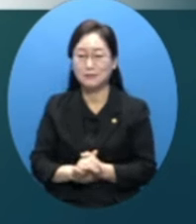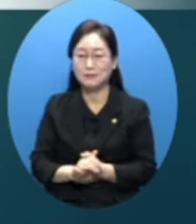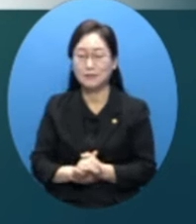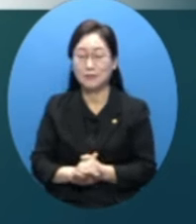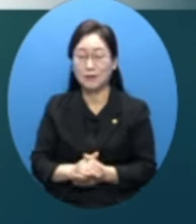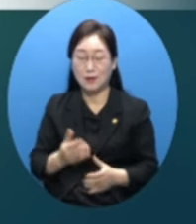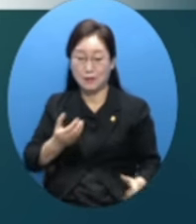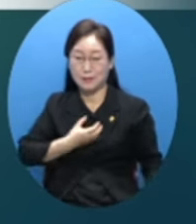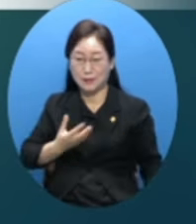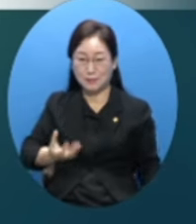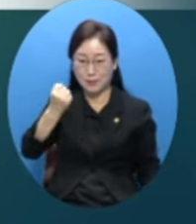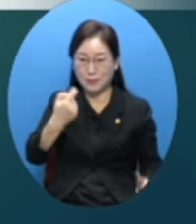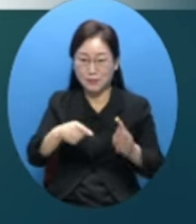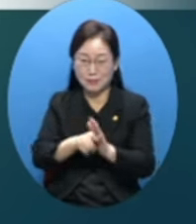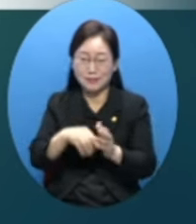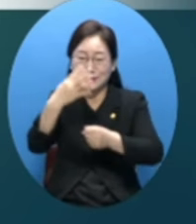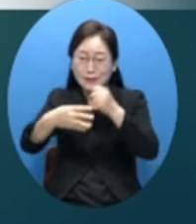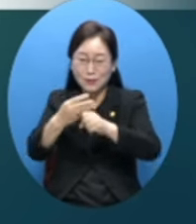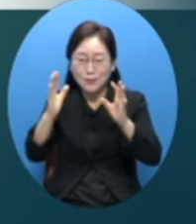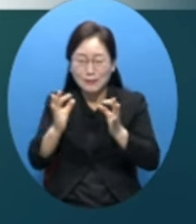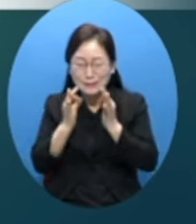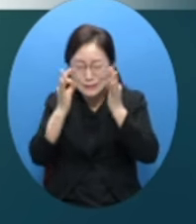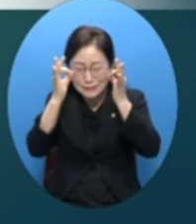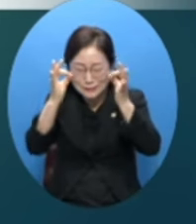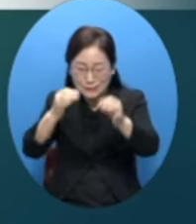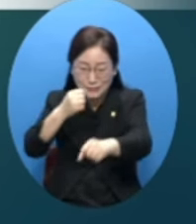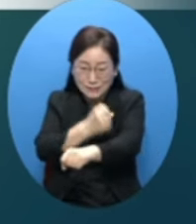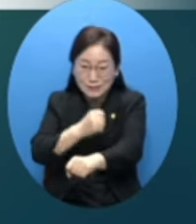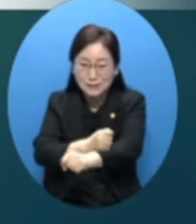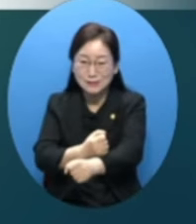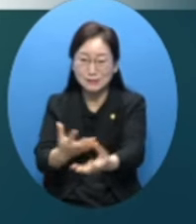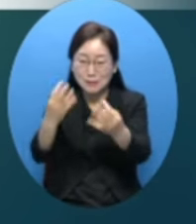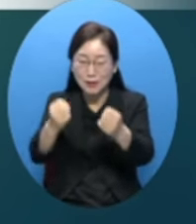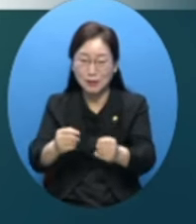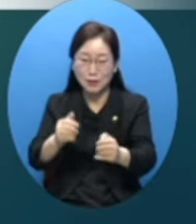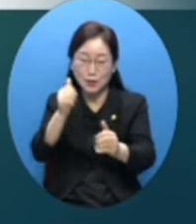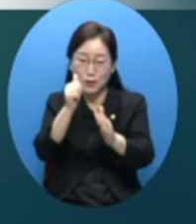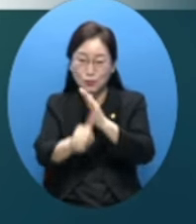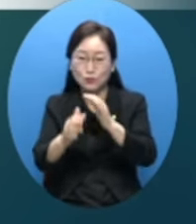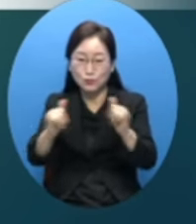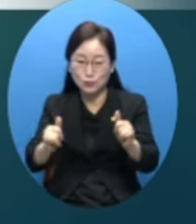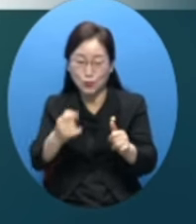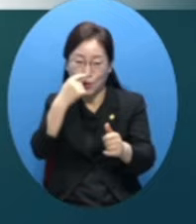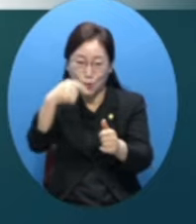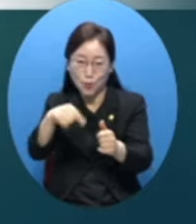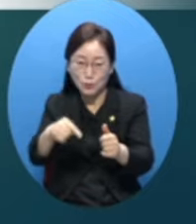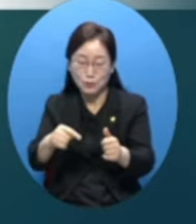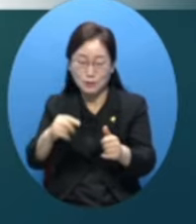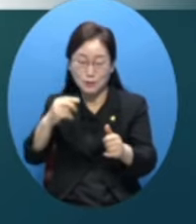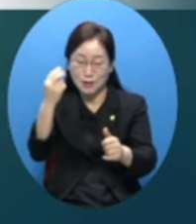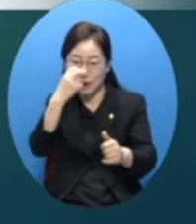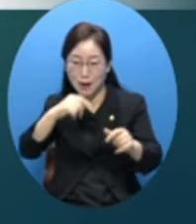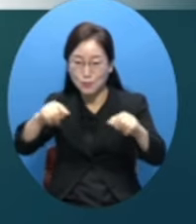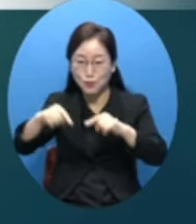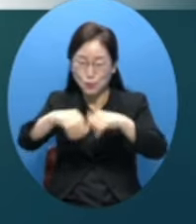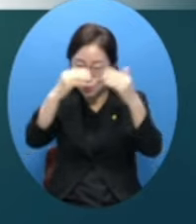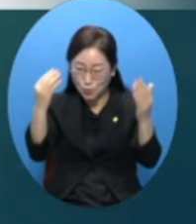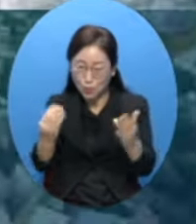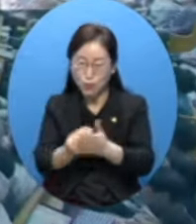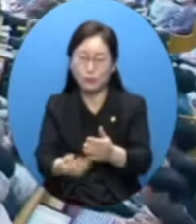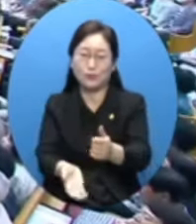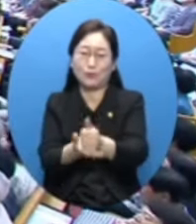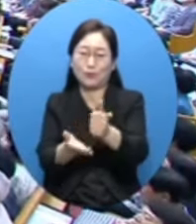메달을 따기 위해서 4년 동안 혼신의 노력을 기울인 선수들, 코치, 감독들 모두를 격려하고 칭찬해줘야